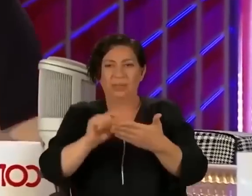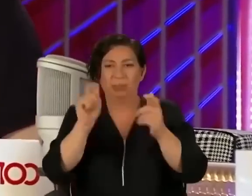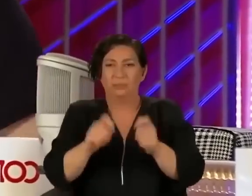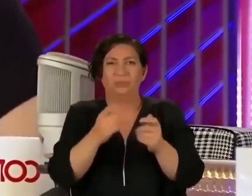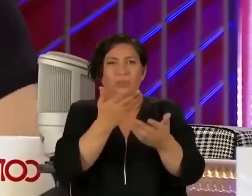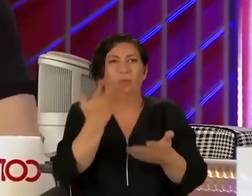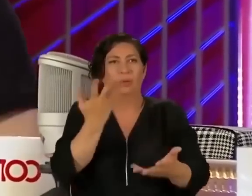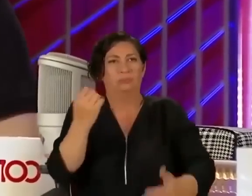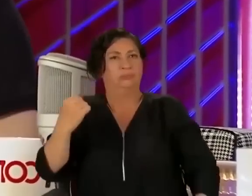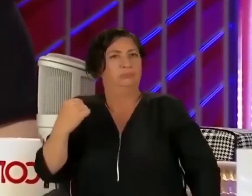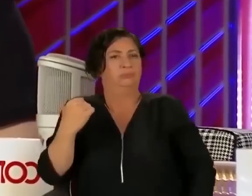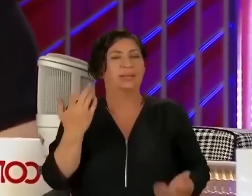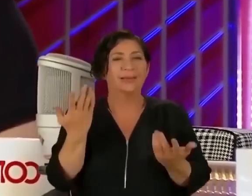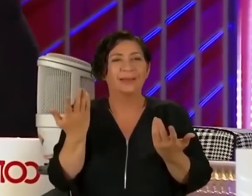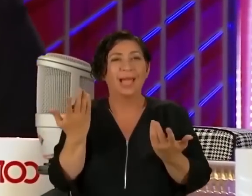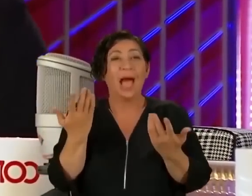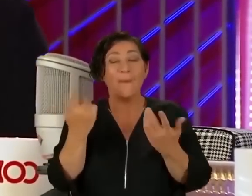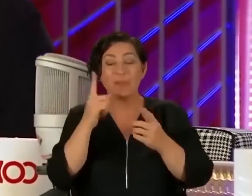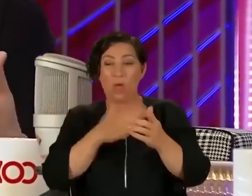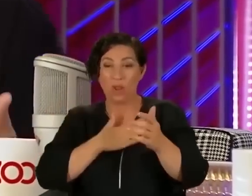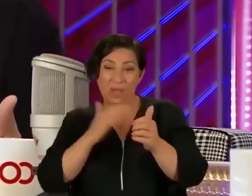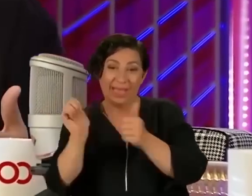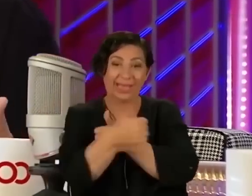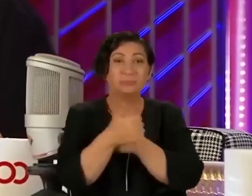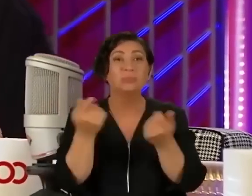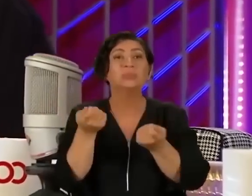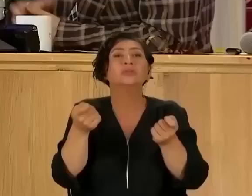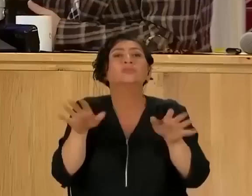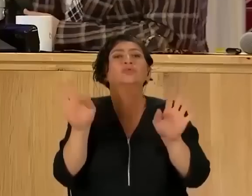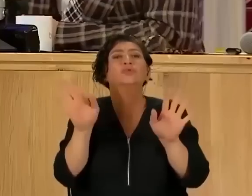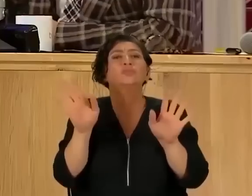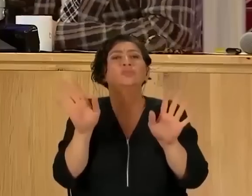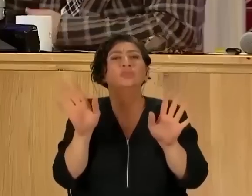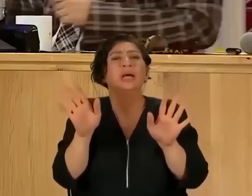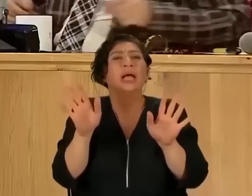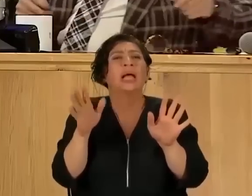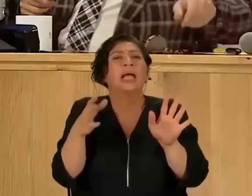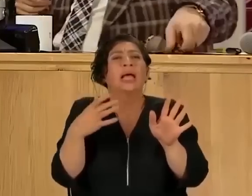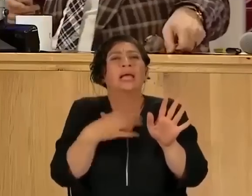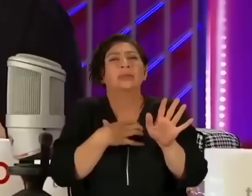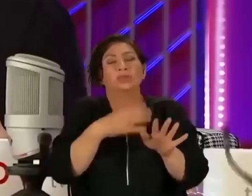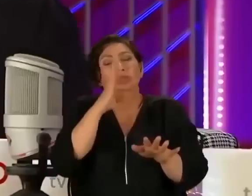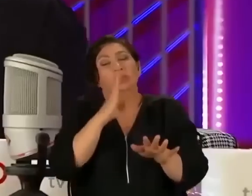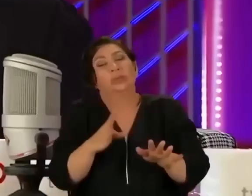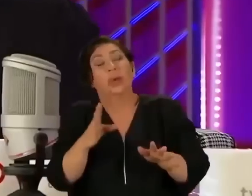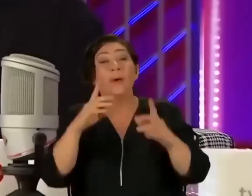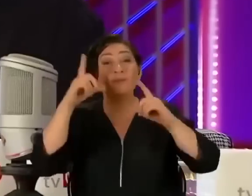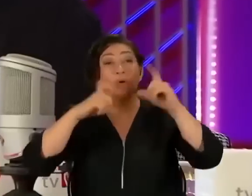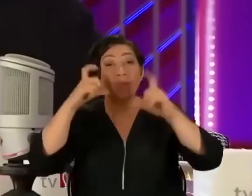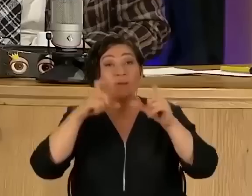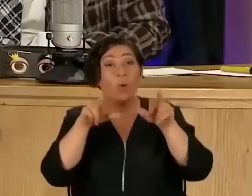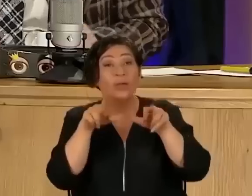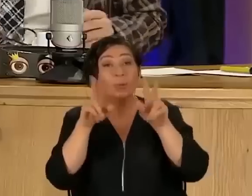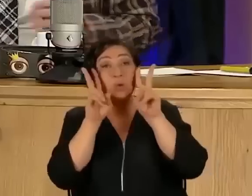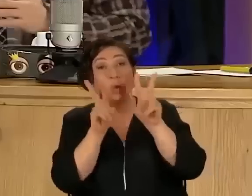canlandırıyor o kadar da dik durmam. Ama birinin önüne geçme çabam yoktu yani. Yok ama kendim, biraz... Kendim öyle ciddi durayım ama fotoğraflarda yani. Öyle